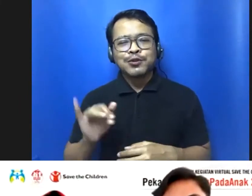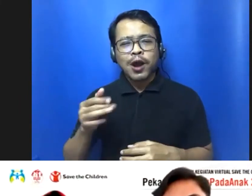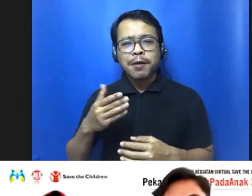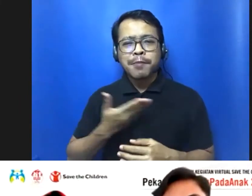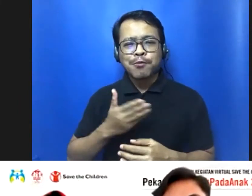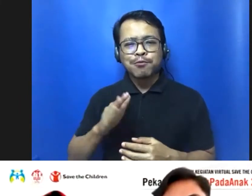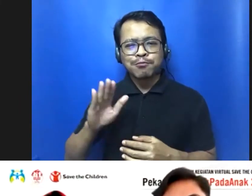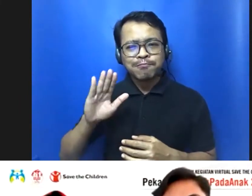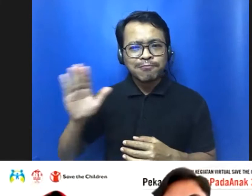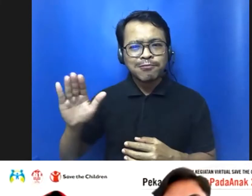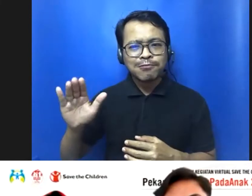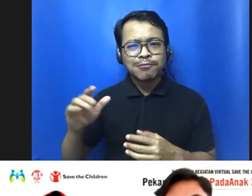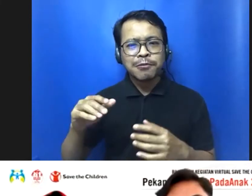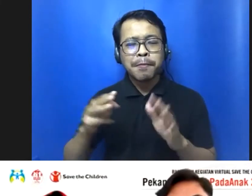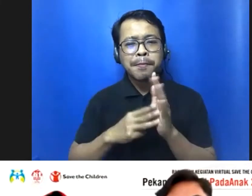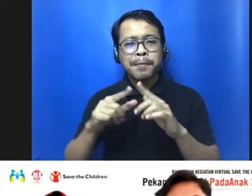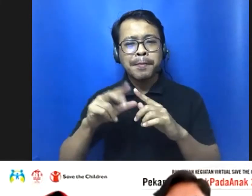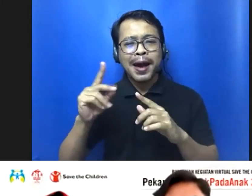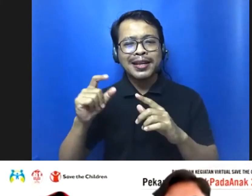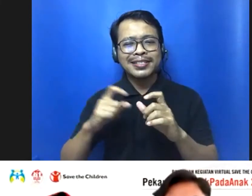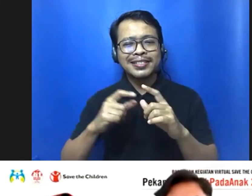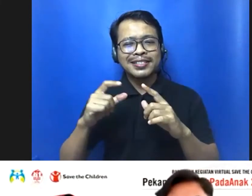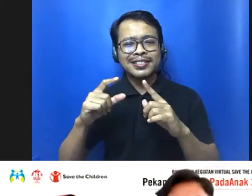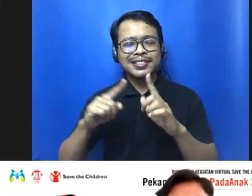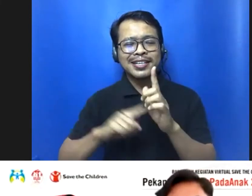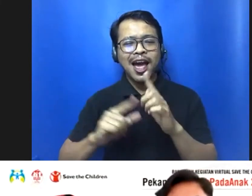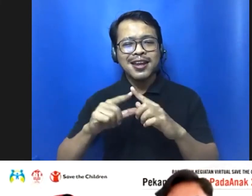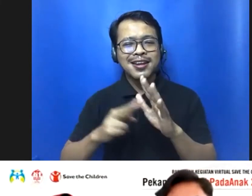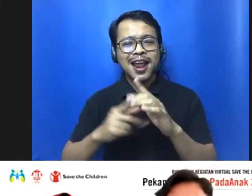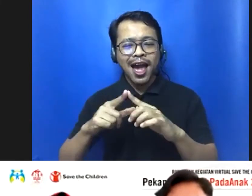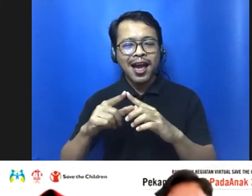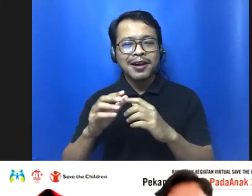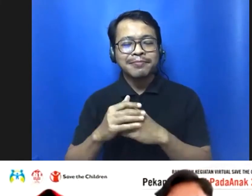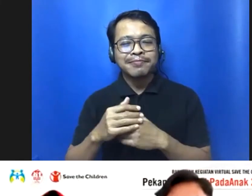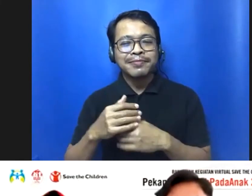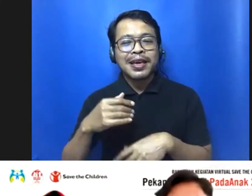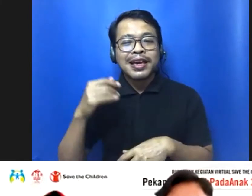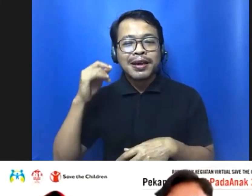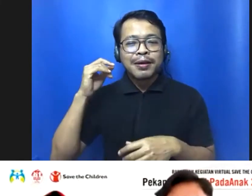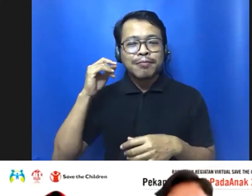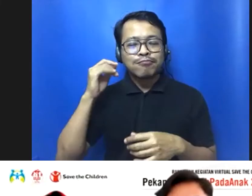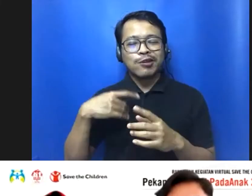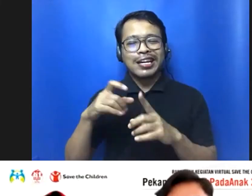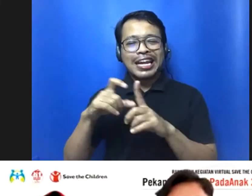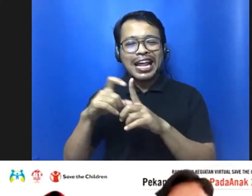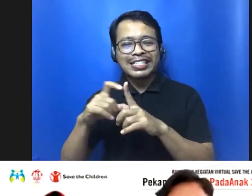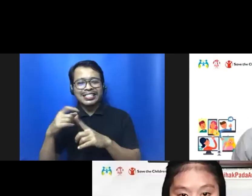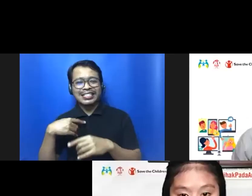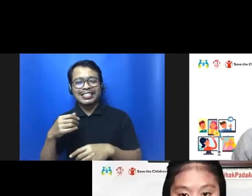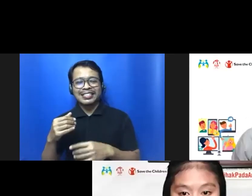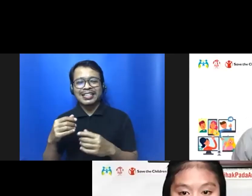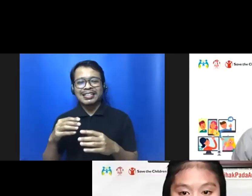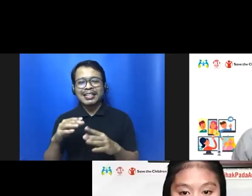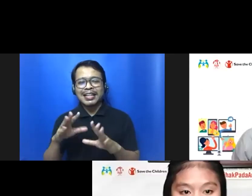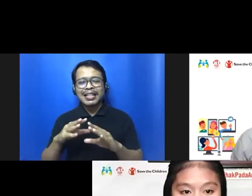Marsana SHM Hum, Kepala Bidang Penempatan Tenaga Kerja, Dinas Ketenagakerjaan Kota Bandung, Provinsi Jawa